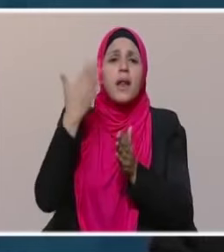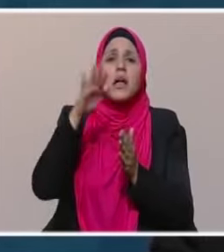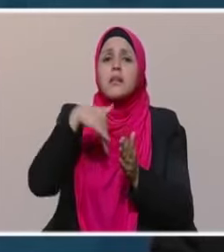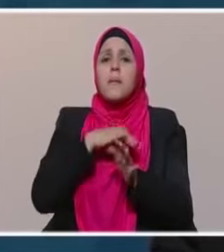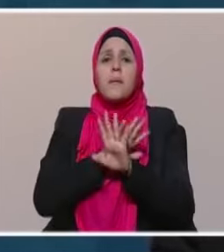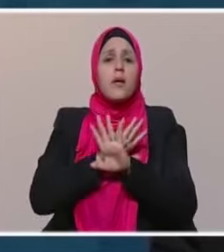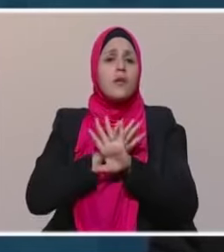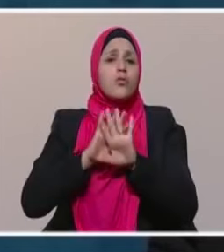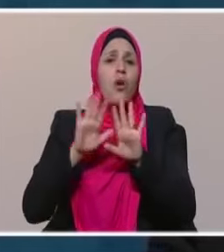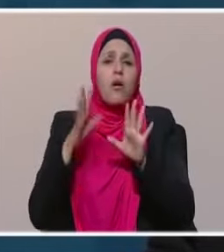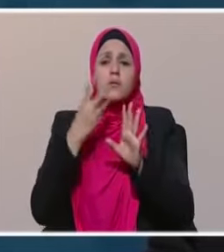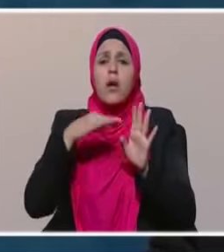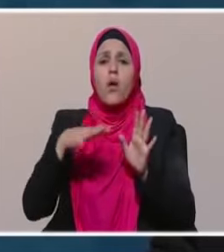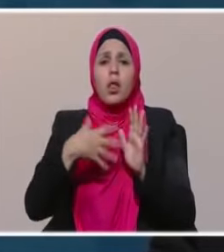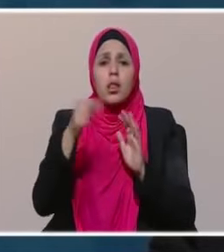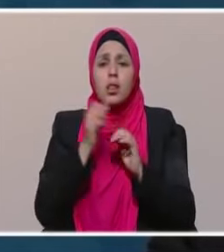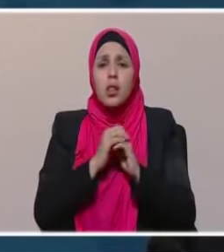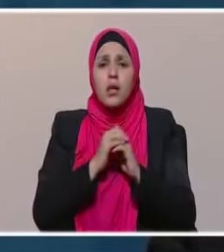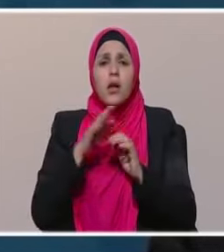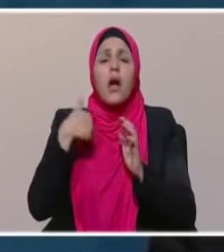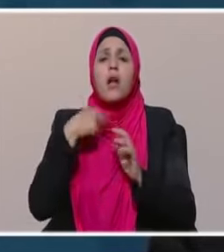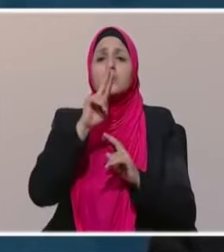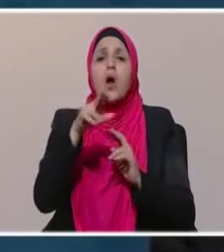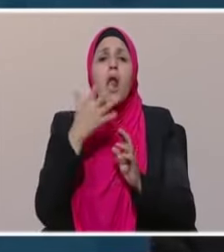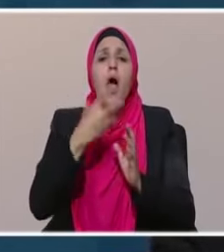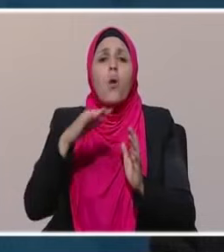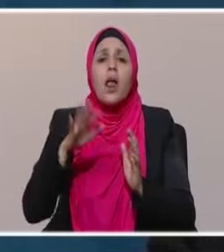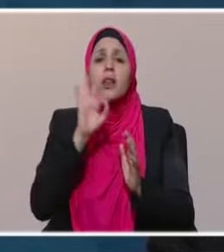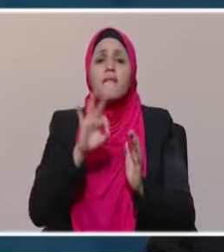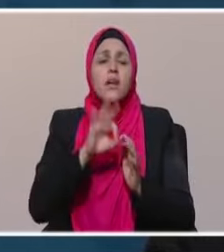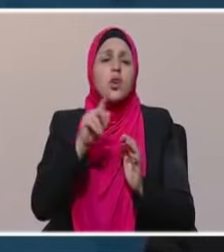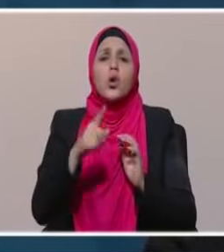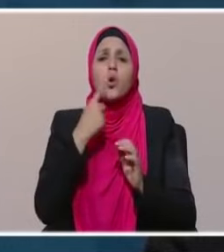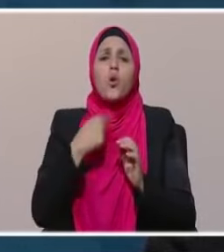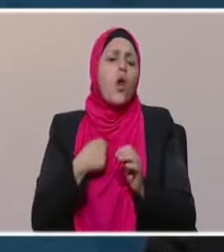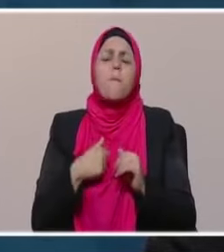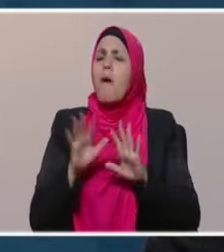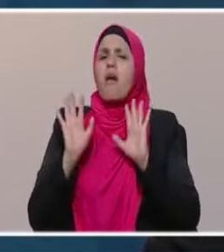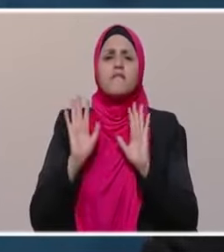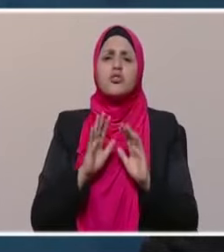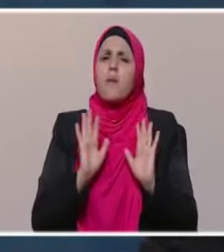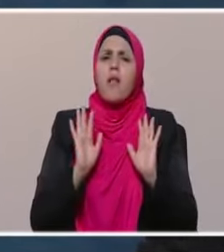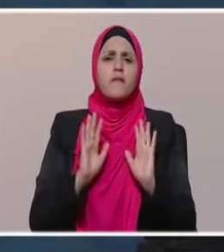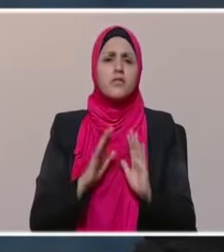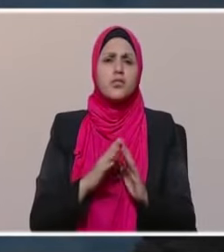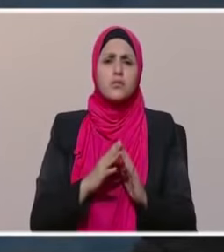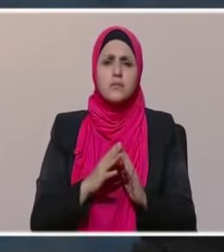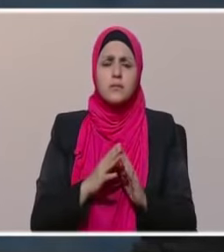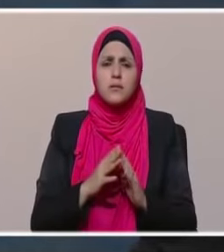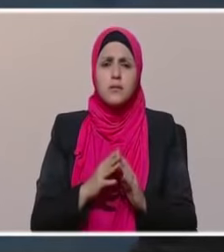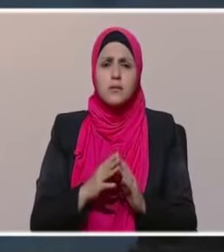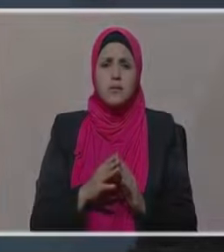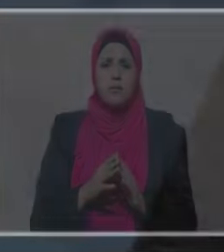يجي. وكل شيء اقول له العيال فين العيال فين، يقول لي ما اعرفش.